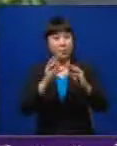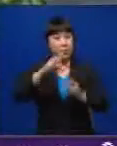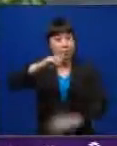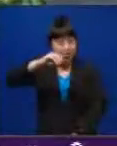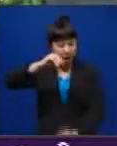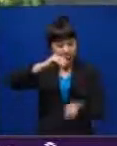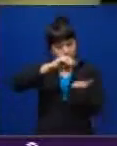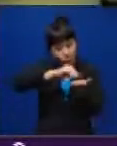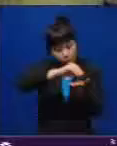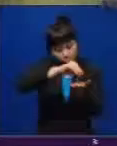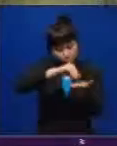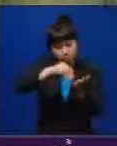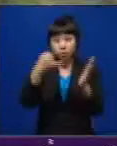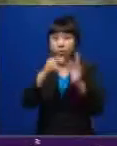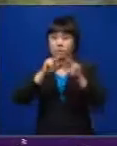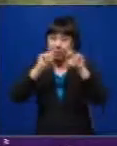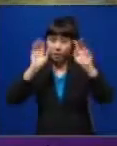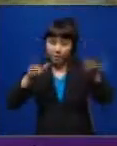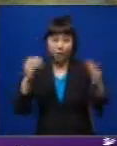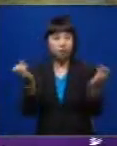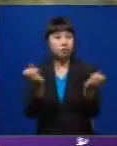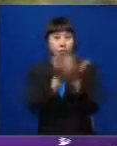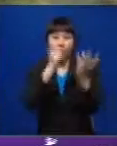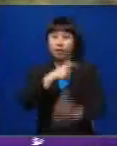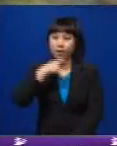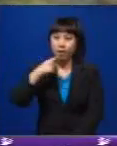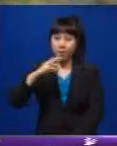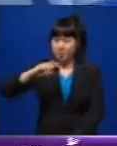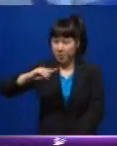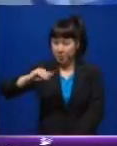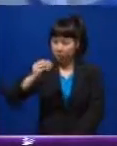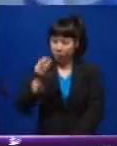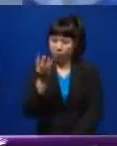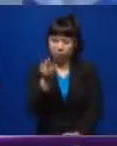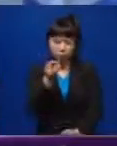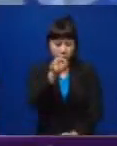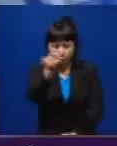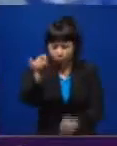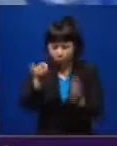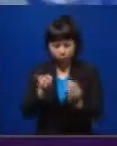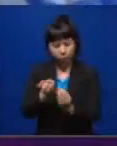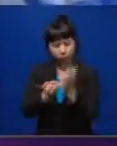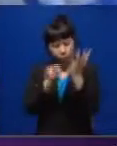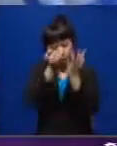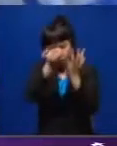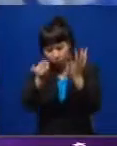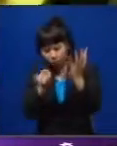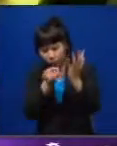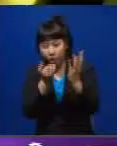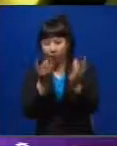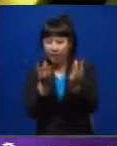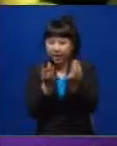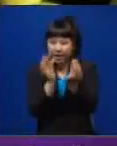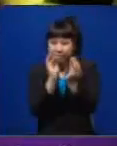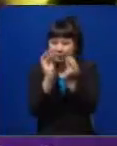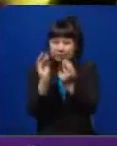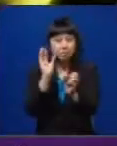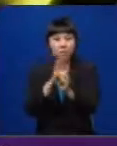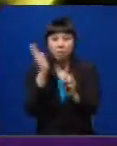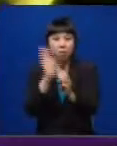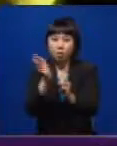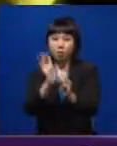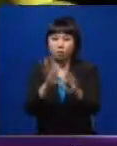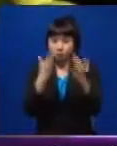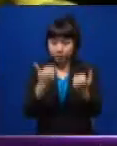ชัยนาดไดแบผลกวทบจากภาวภัยแรงมณาวออกผลน้อยโลงและมีขนาดเล็กไม่เพียงพอต่คามต้องการของตลาด